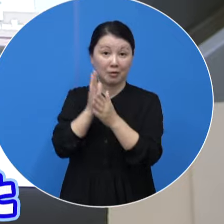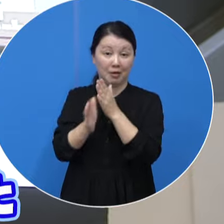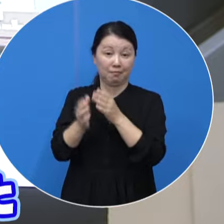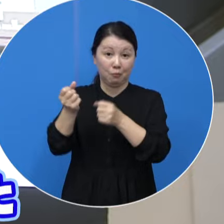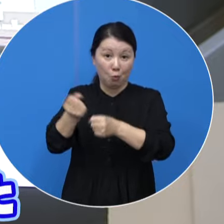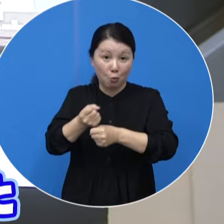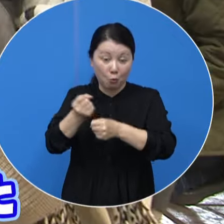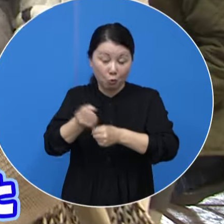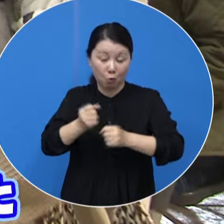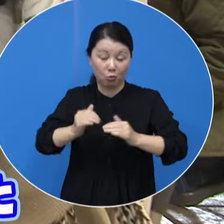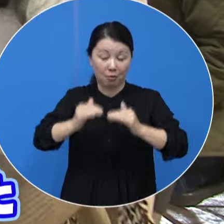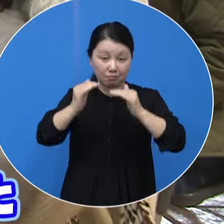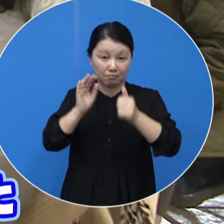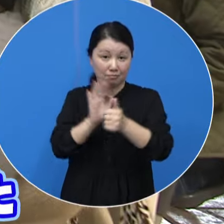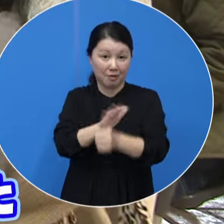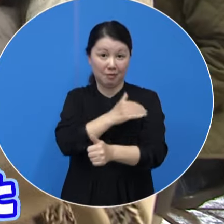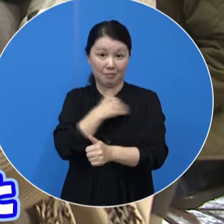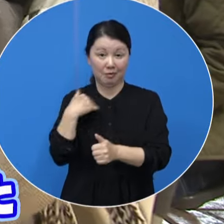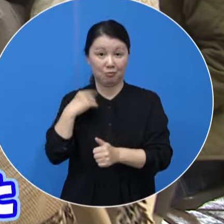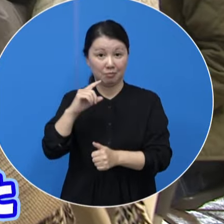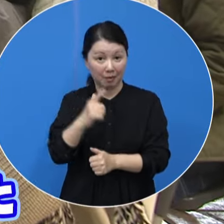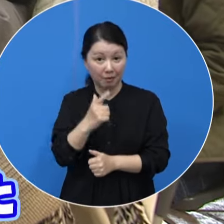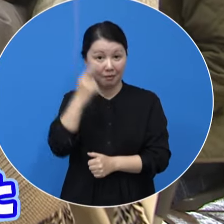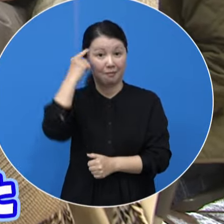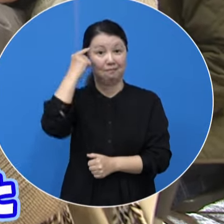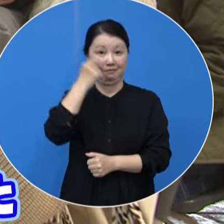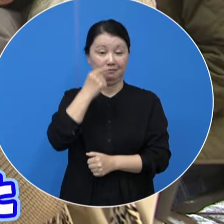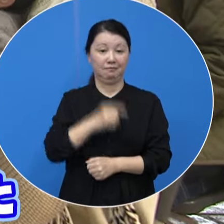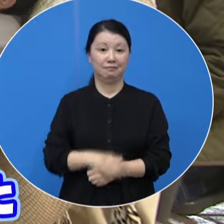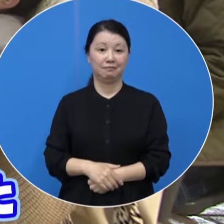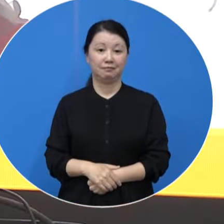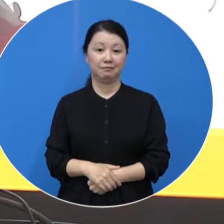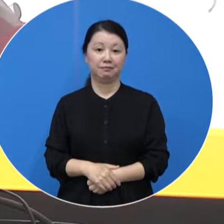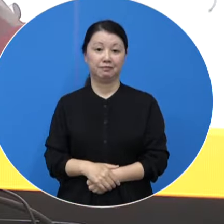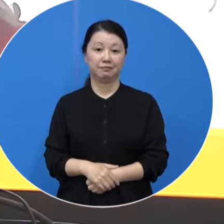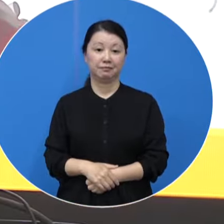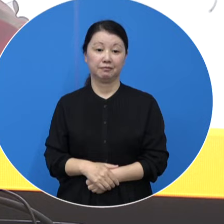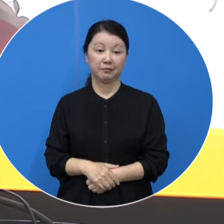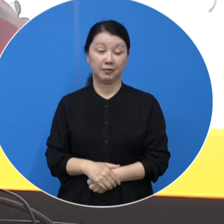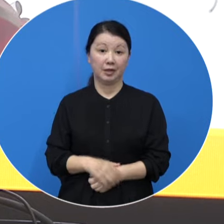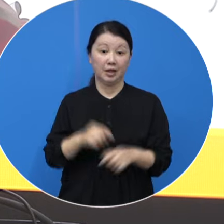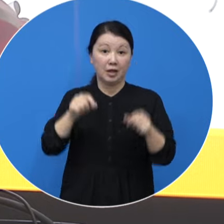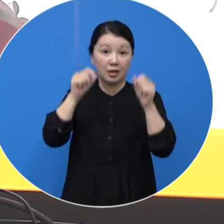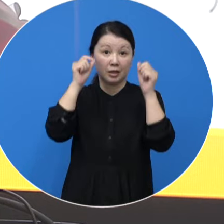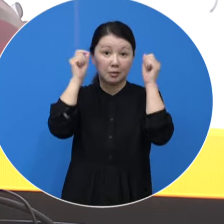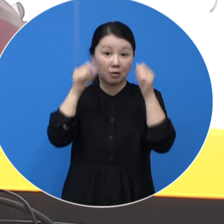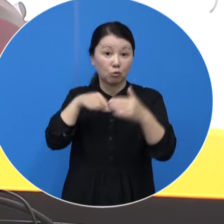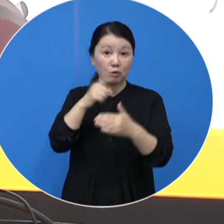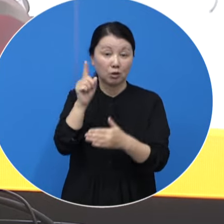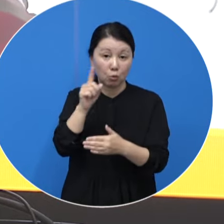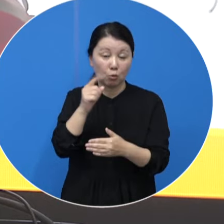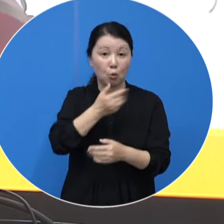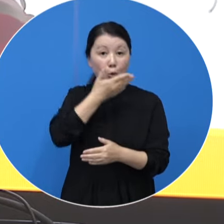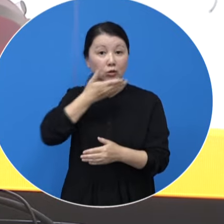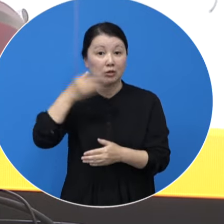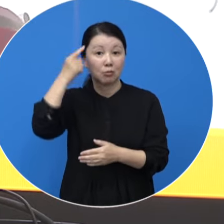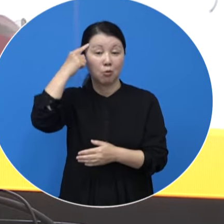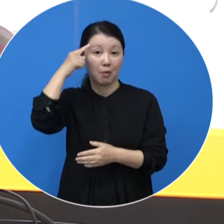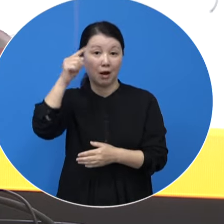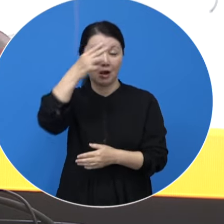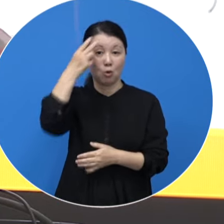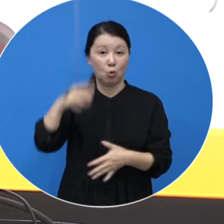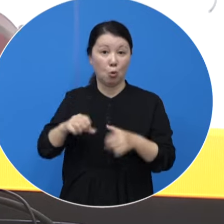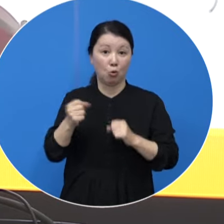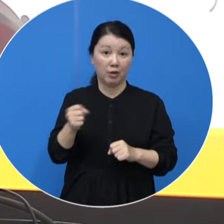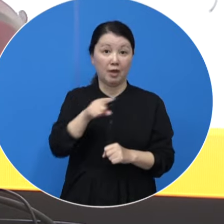県の農業の発展に貢献できるのではないかと考えました。 イベントでは、おいしいものを考案した